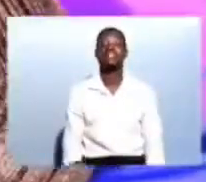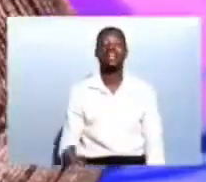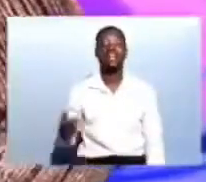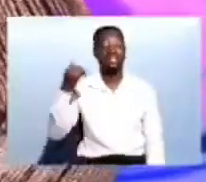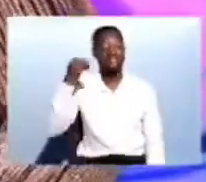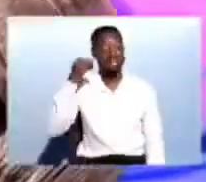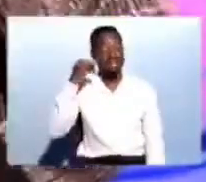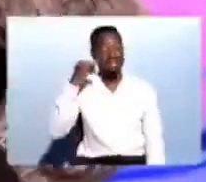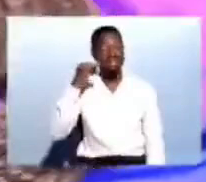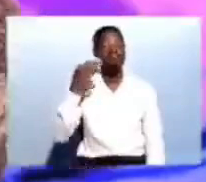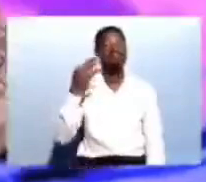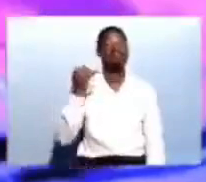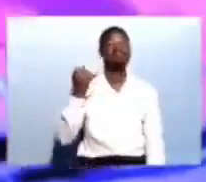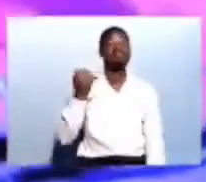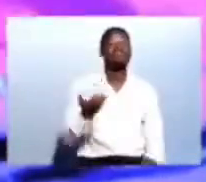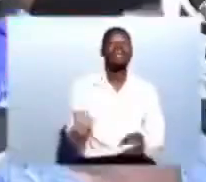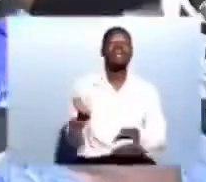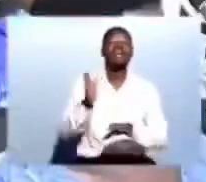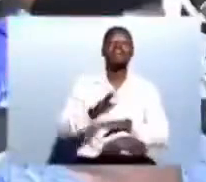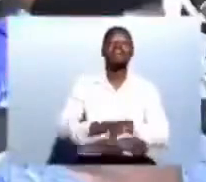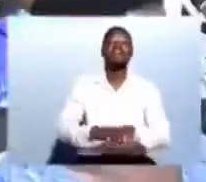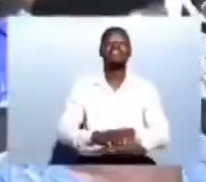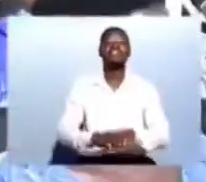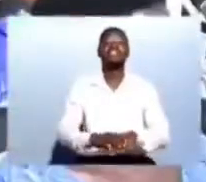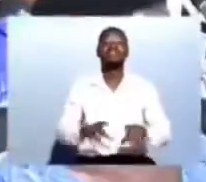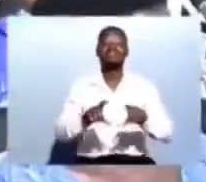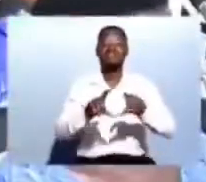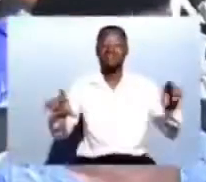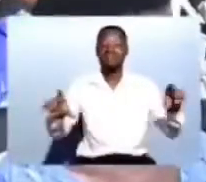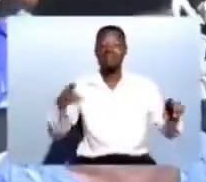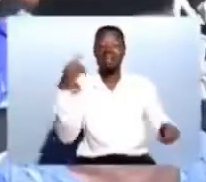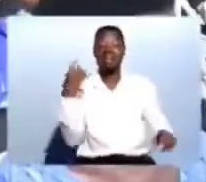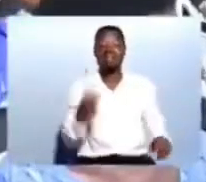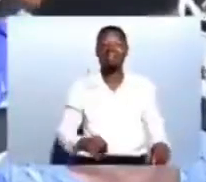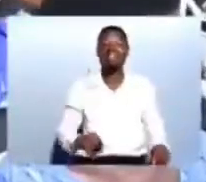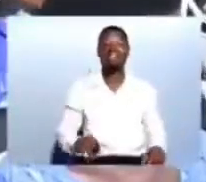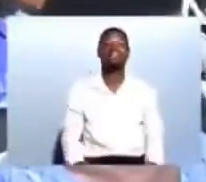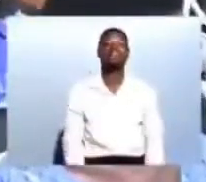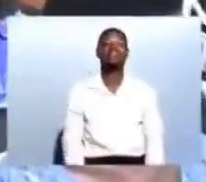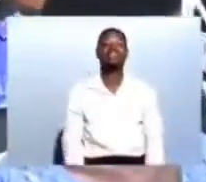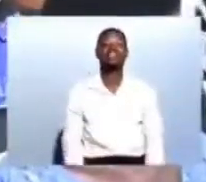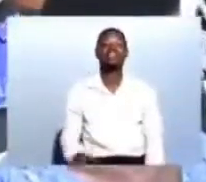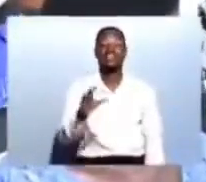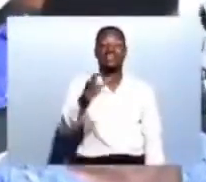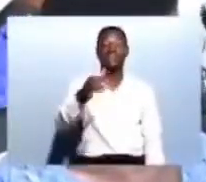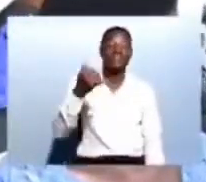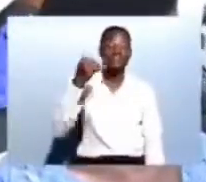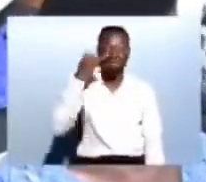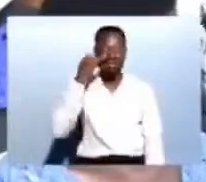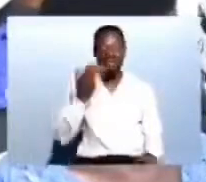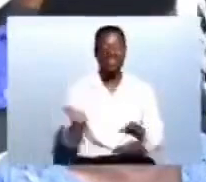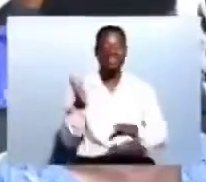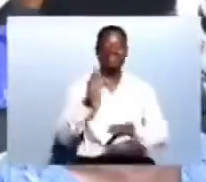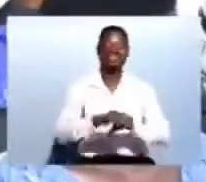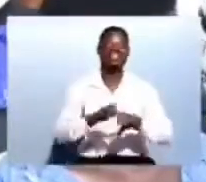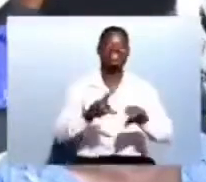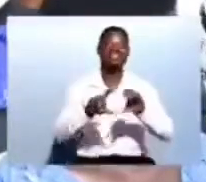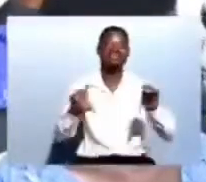Simu ikiita, fundi bomba. Mume wangu, fundi bomba anapiga, fundi bomba anapiga, lete mke wangu fundi bomba.